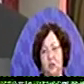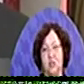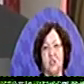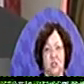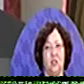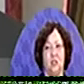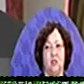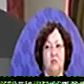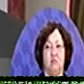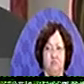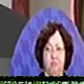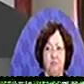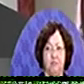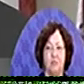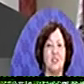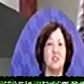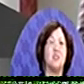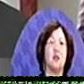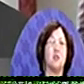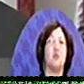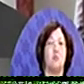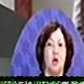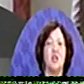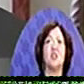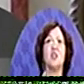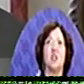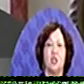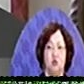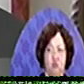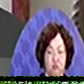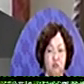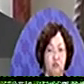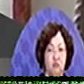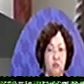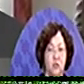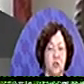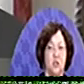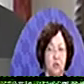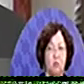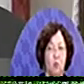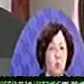одоо хэлбэр нь бол энэ шагнал өгж байгаа, тэтгэлэг өгж байгаа, тийм ээ, дэмжсэн уран бүтээлд өгж байгаа